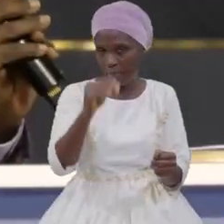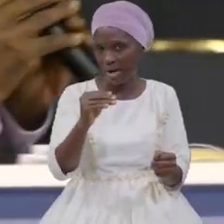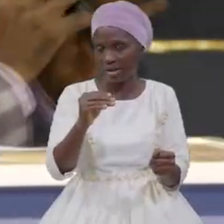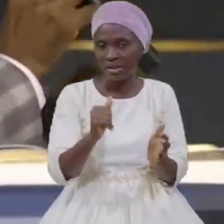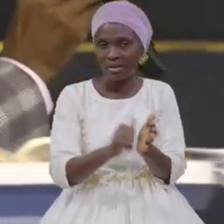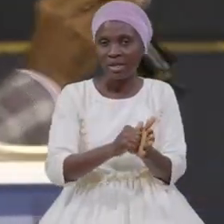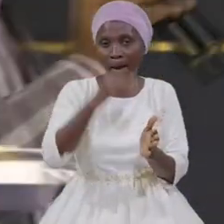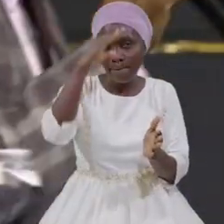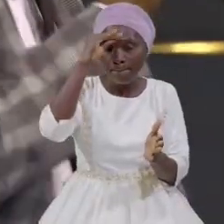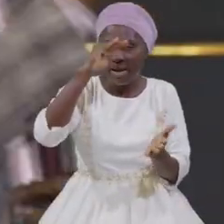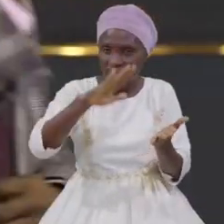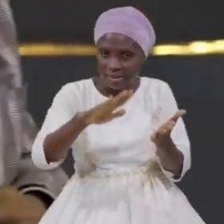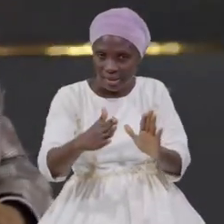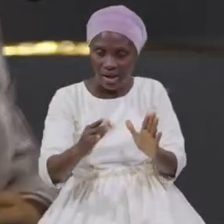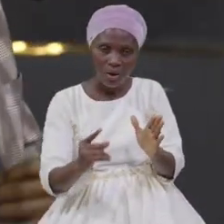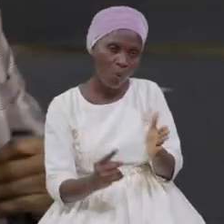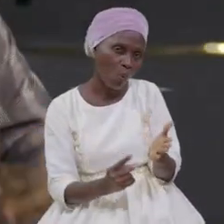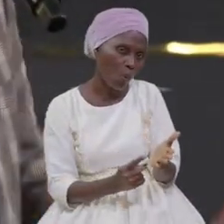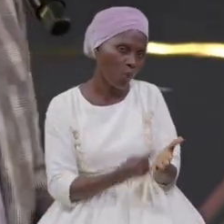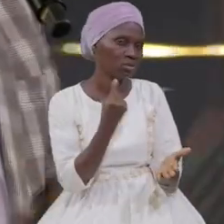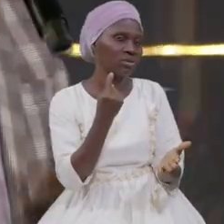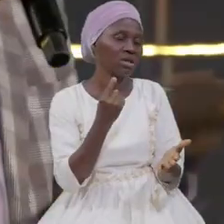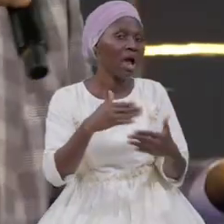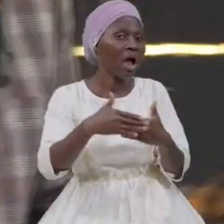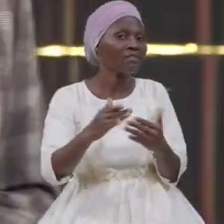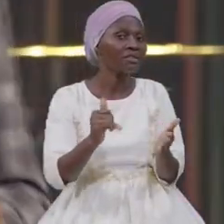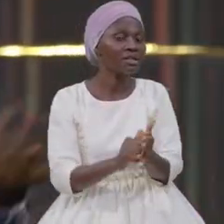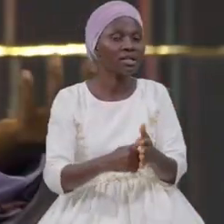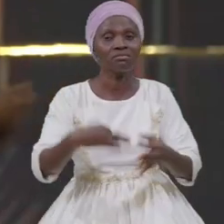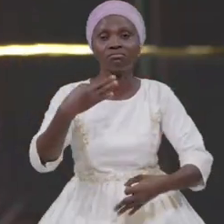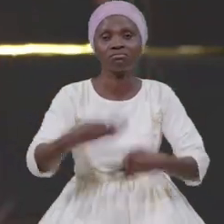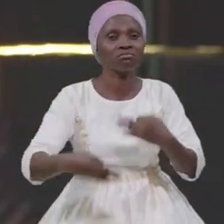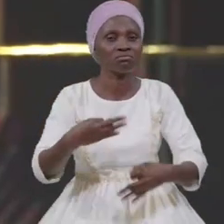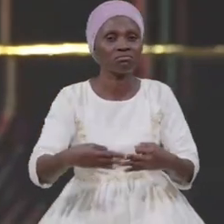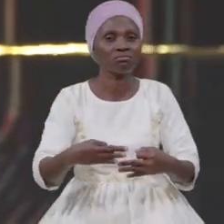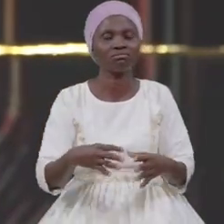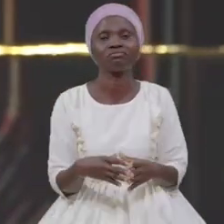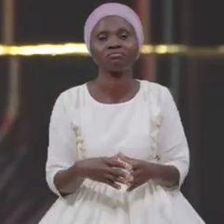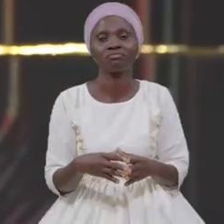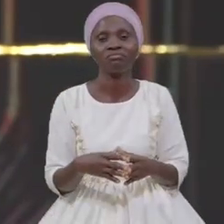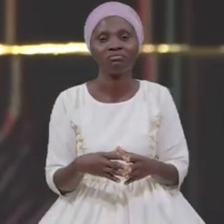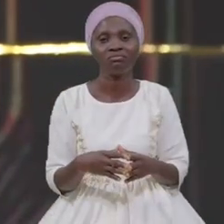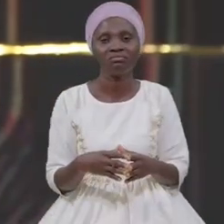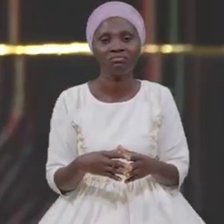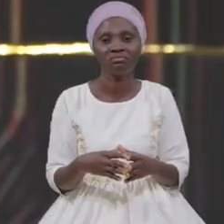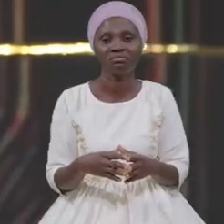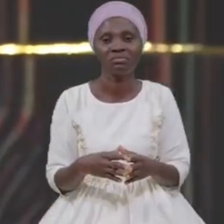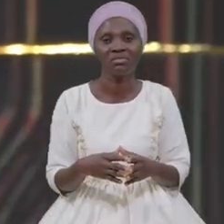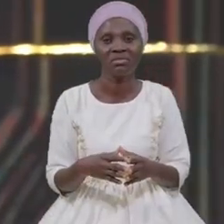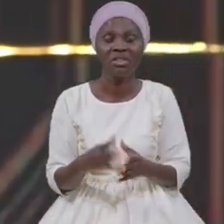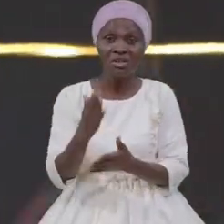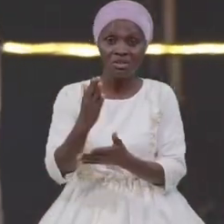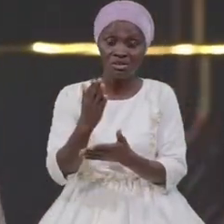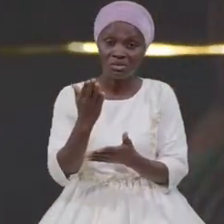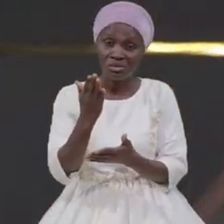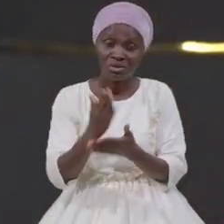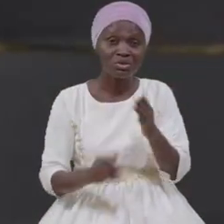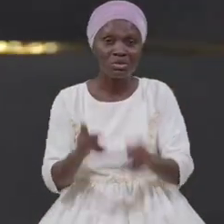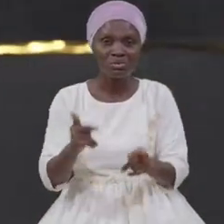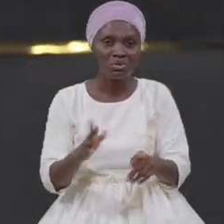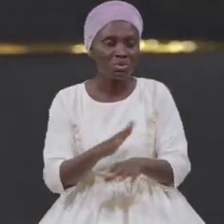fois. Après quoi, vient le jugement. Et les choses, que je ne veux pas parler de ça, je ne veux